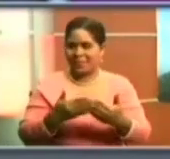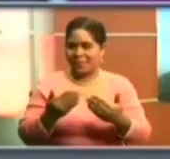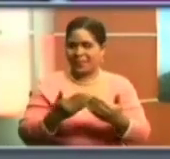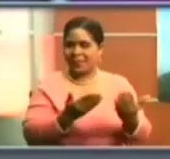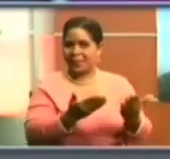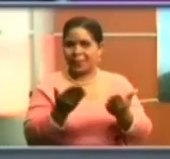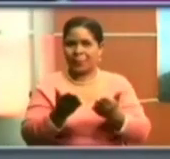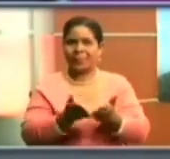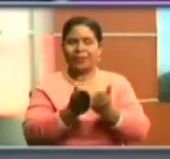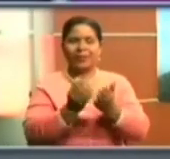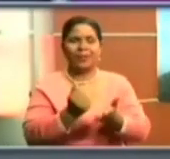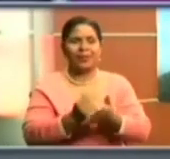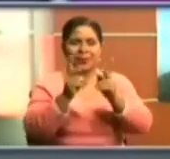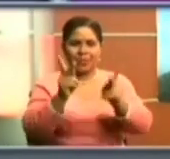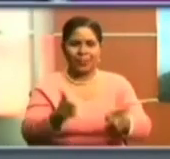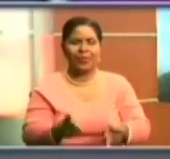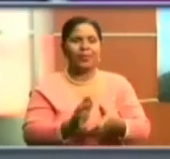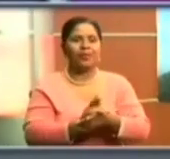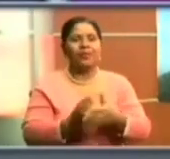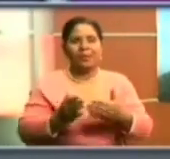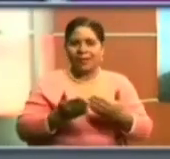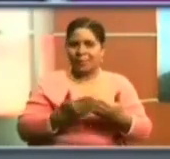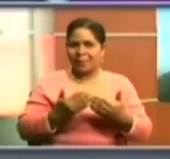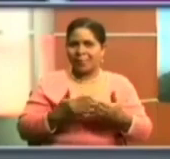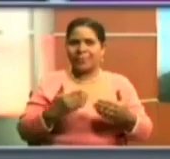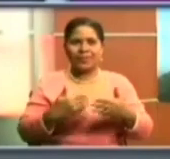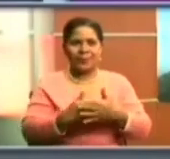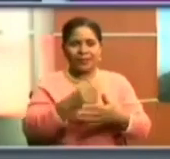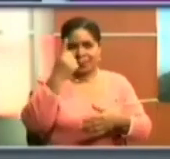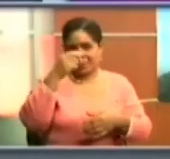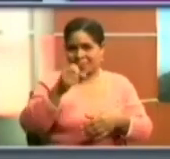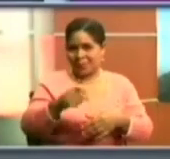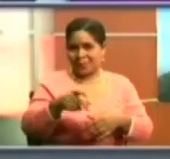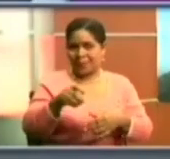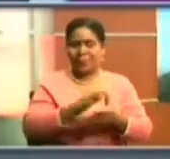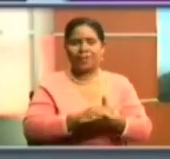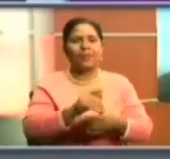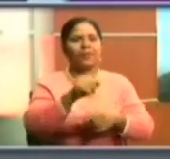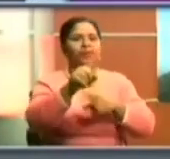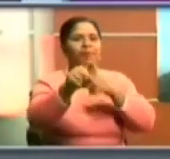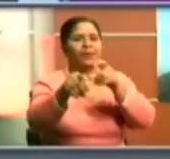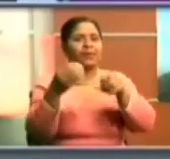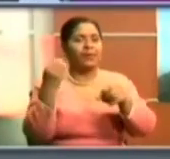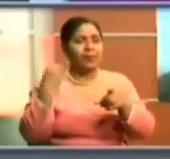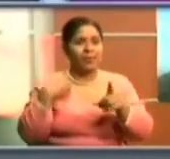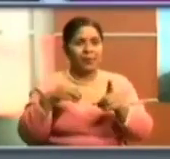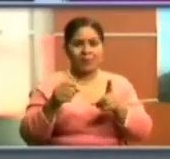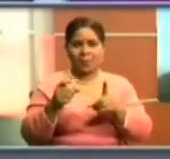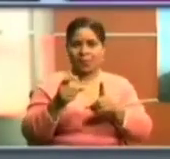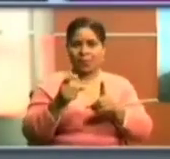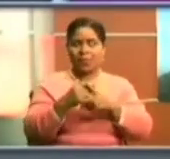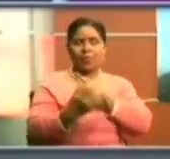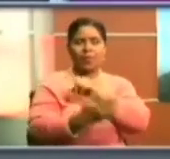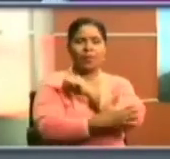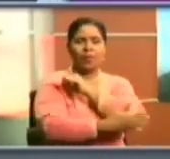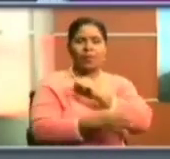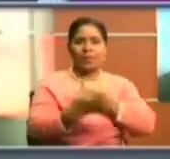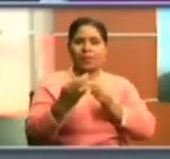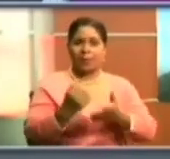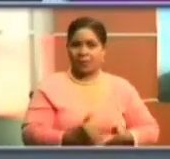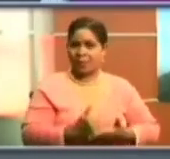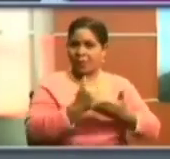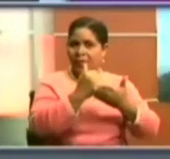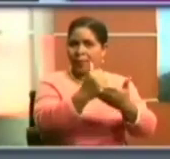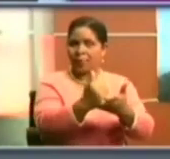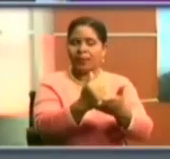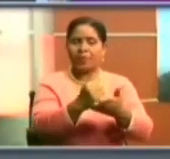transport pour aider nous à traverser et Carrefour à Port-au-Prince. Est-ce que ou bien un mot pays la France déjà l'autre mairie qui a accompagné nous dans le projet